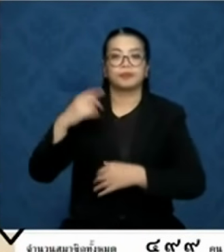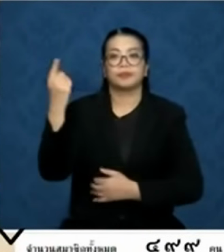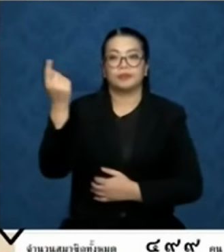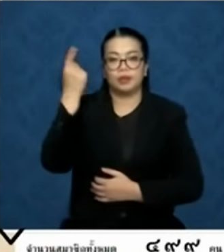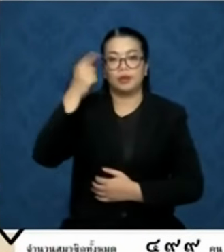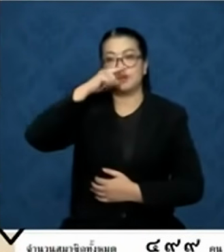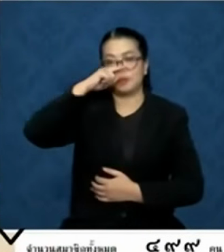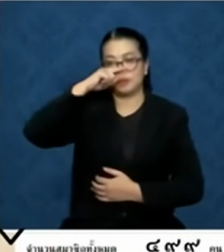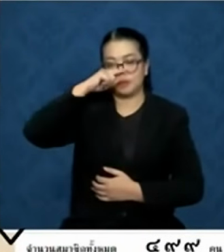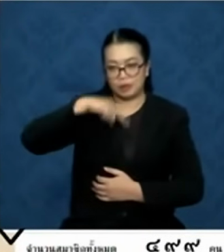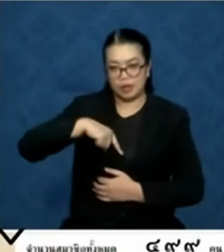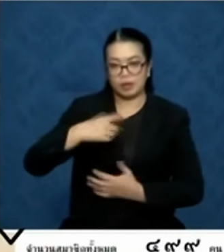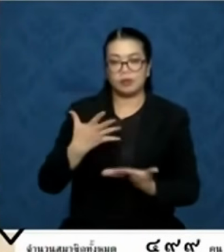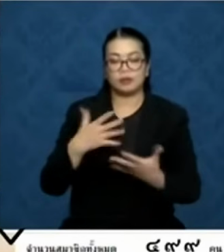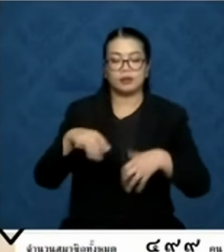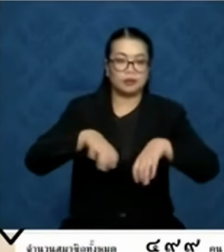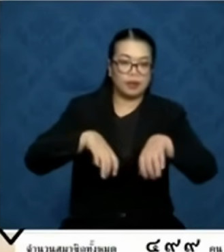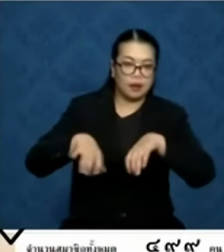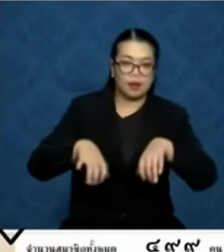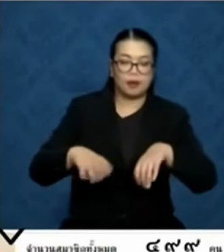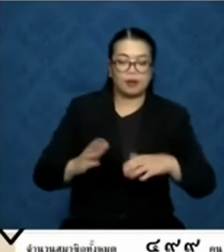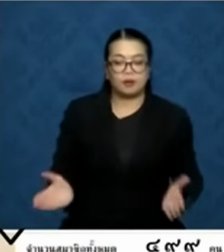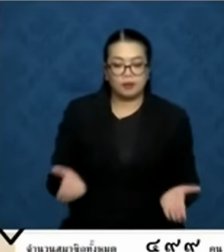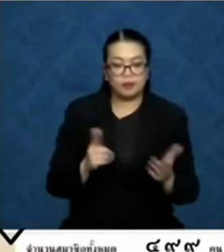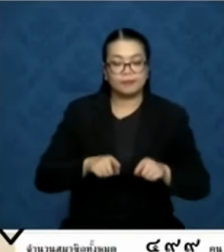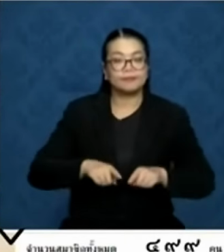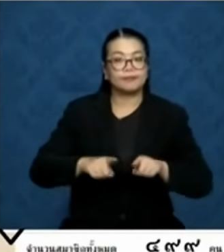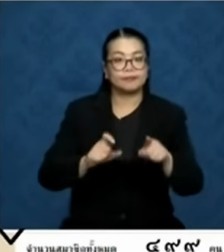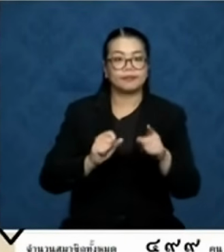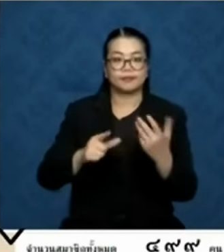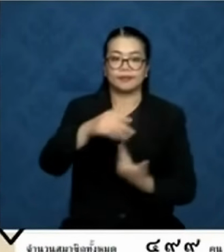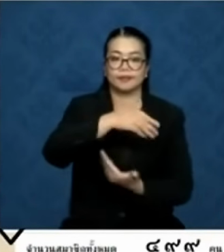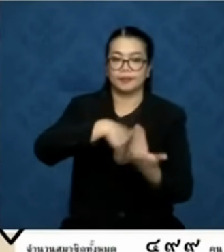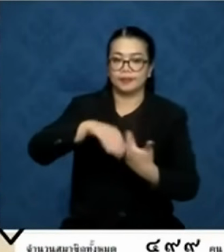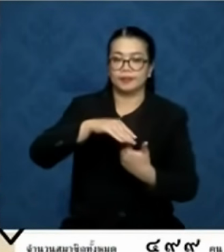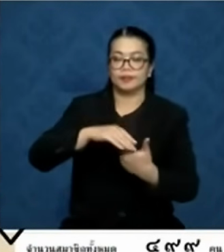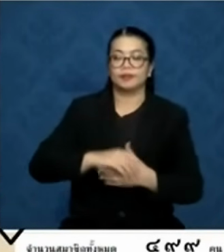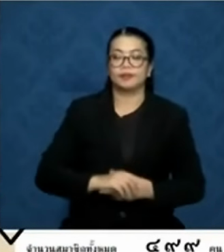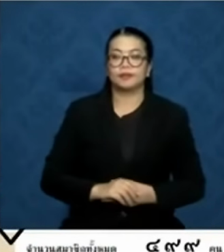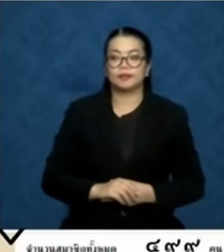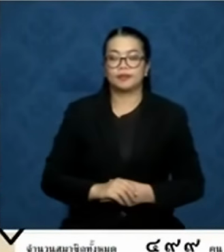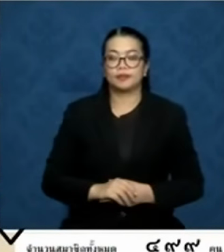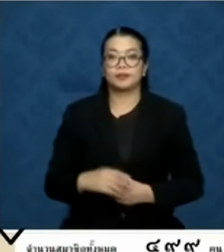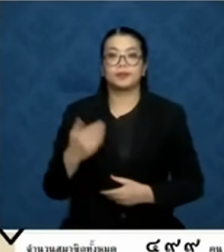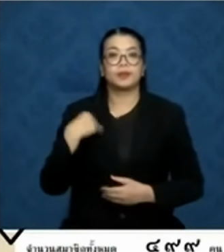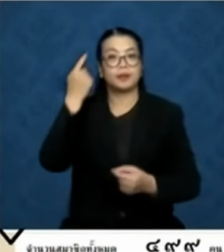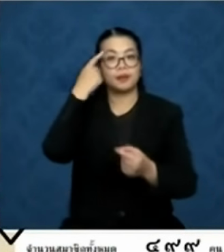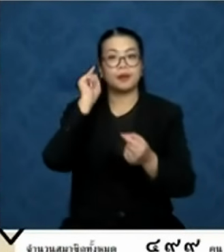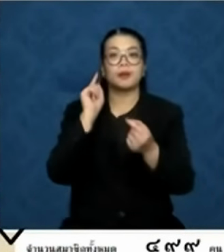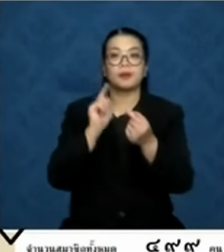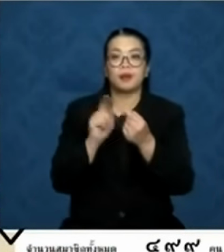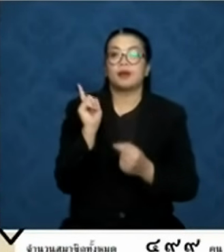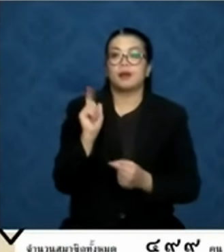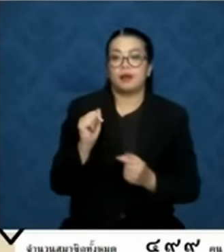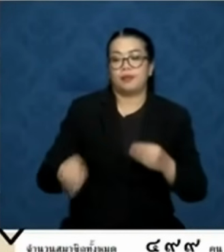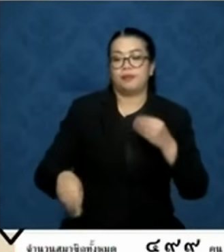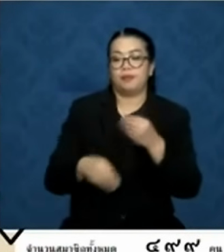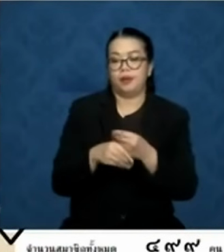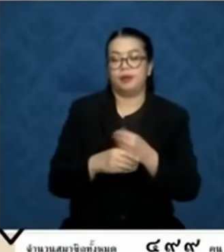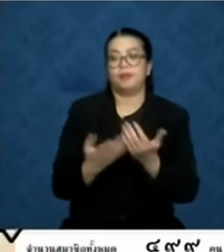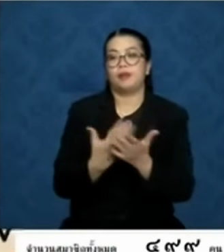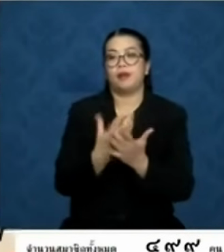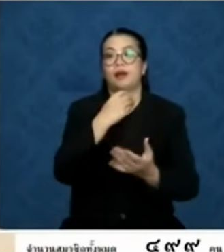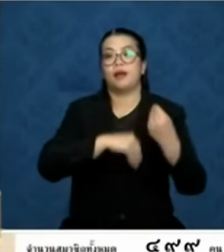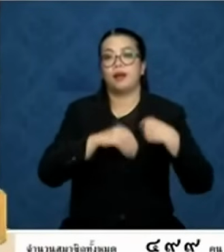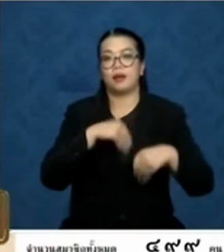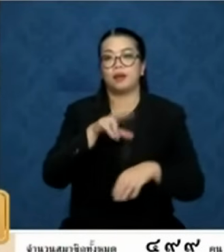ยเป็นกลไกในการขับเคลื่อนเศรษฐกิจของประเทศโดยมีเป้าหมายหลักเพิ่มรายได้การท่องเที่ยว3